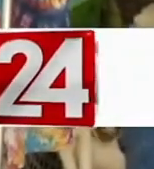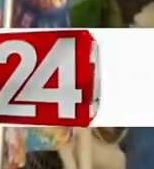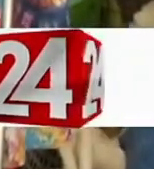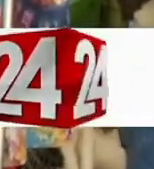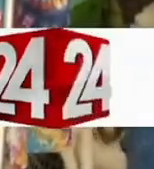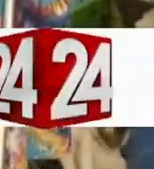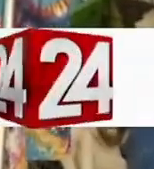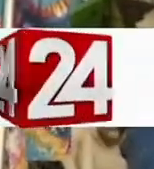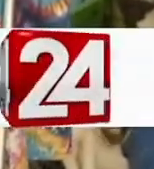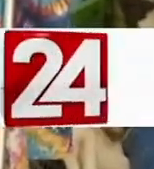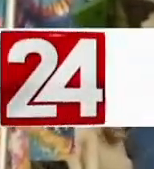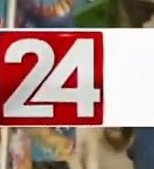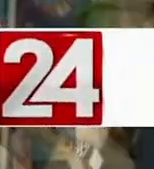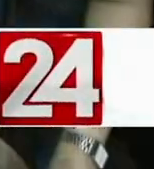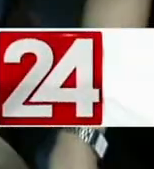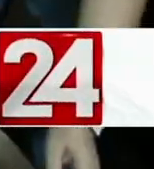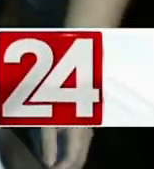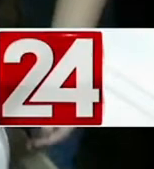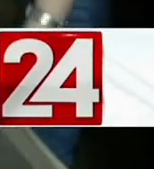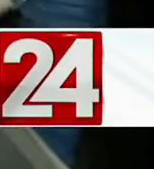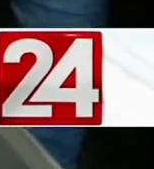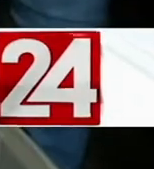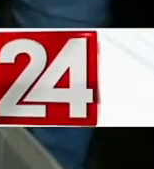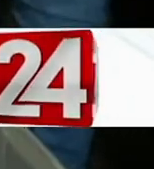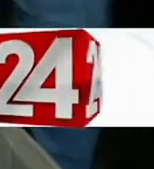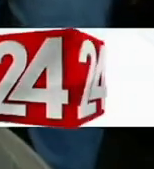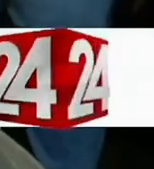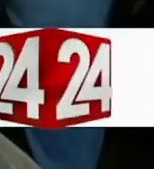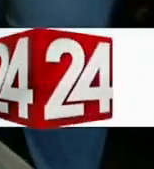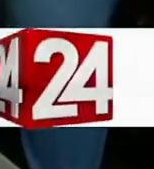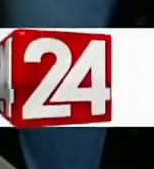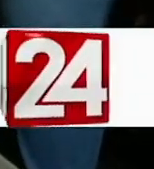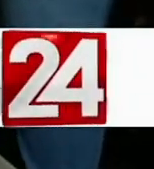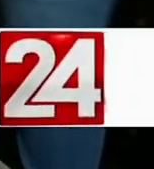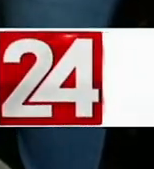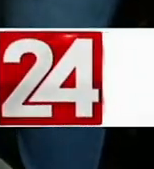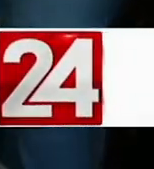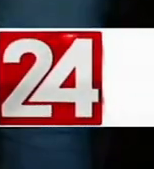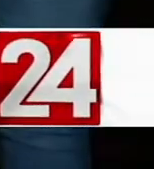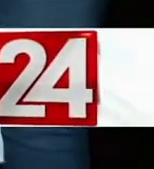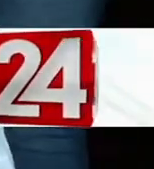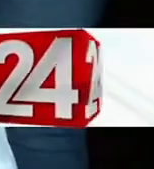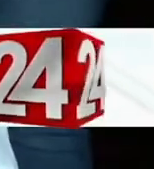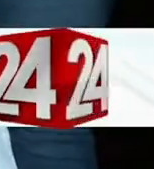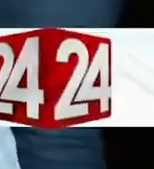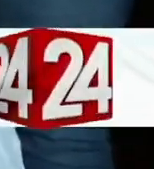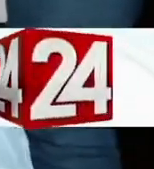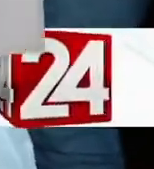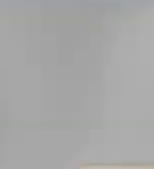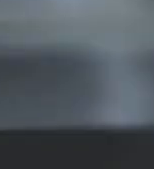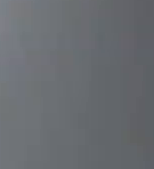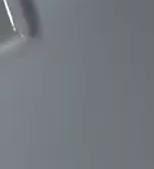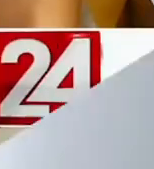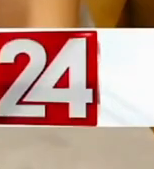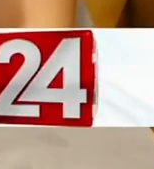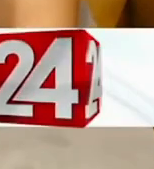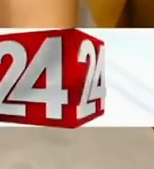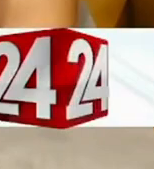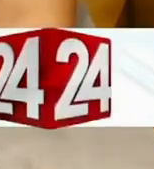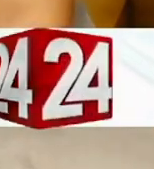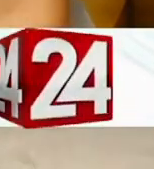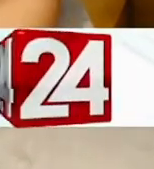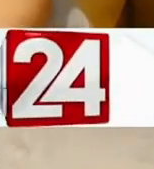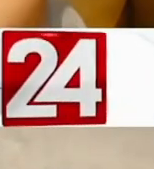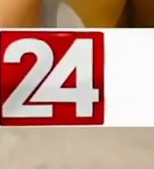naputulan ng binte matapos maaksidente, binigyang katuparan ng GMA Kapuso Foundation. At ang reaksyon